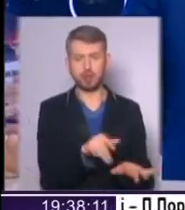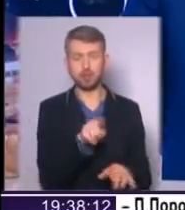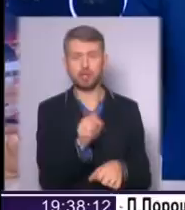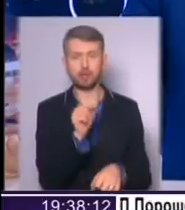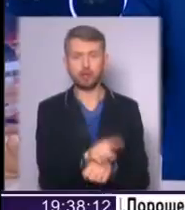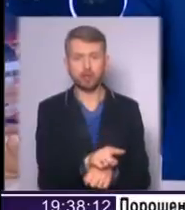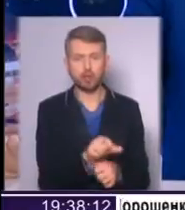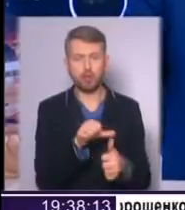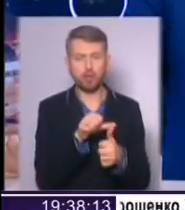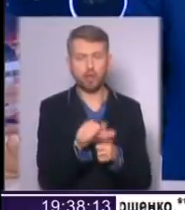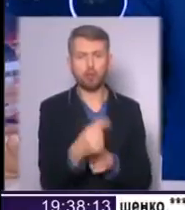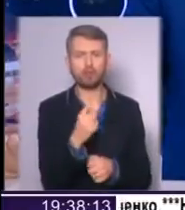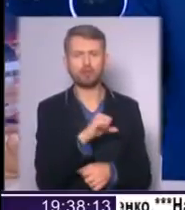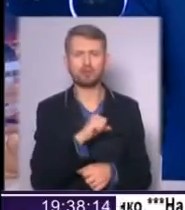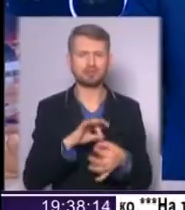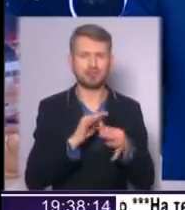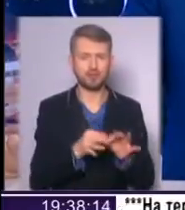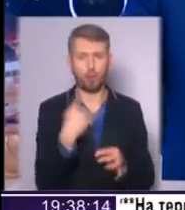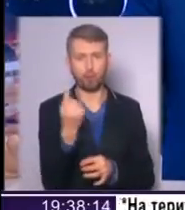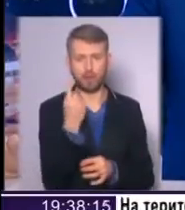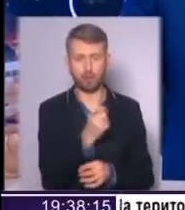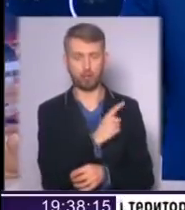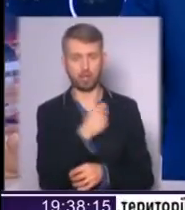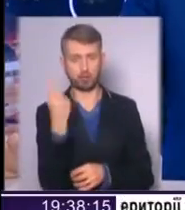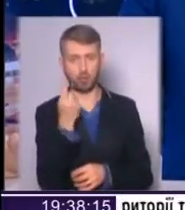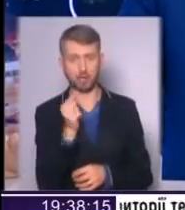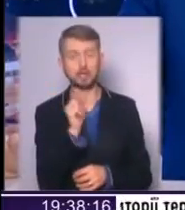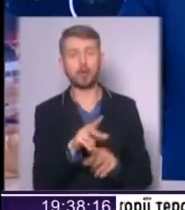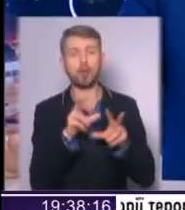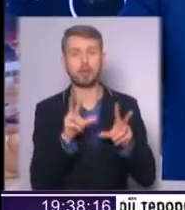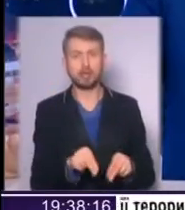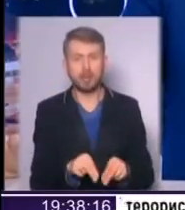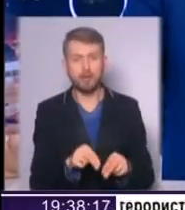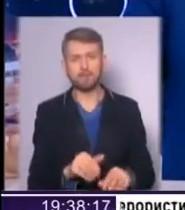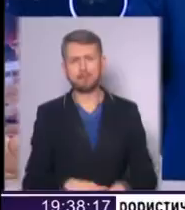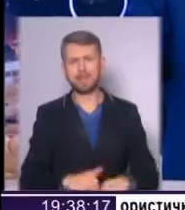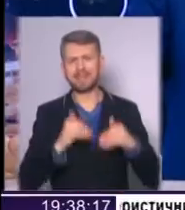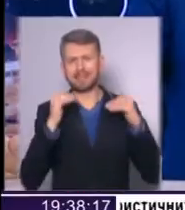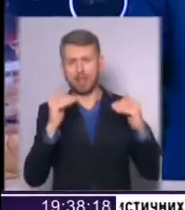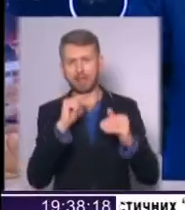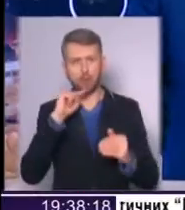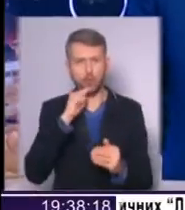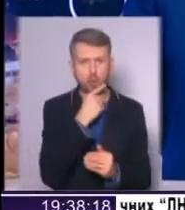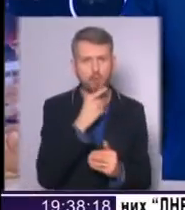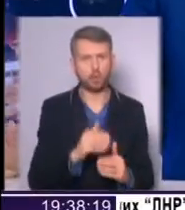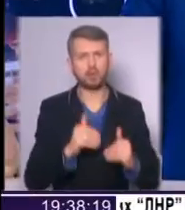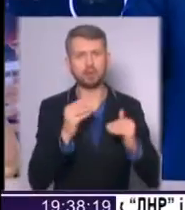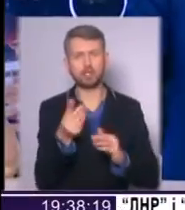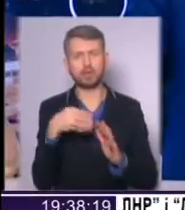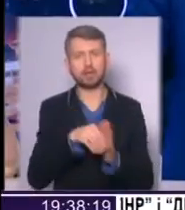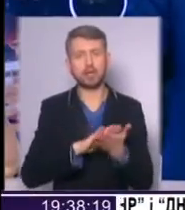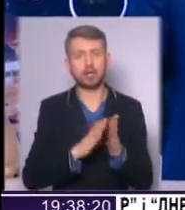взяти одну з складних областей, Одеську область. Так. Ти обіцяв підняти економіку, підвищити інвестиційний клімат.